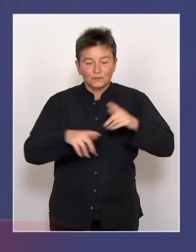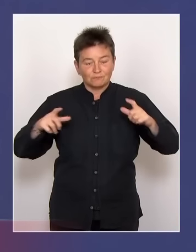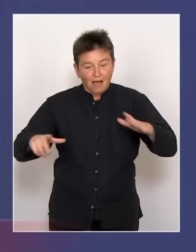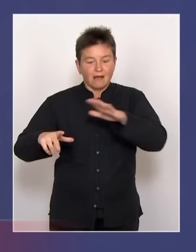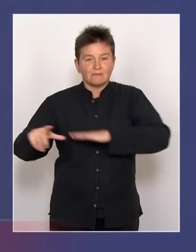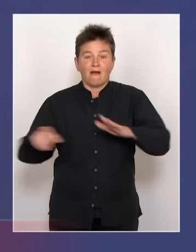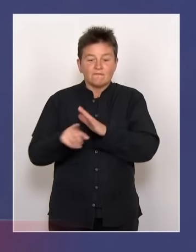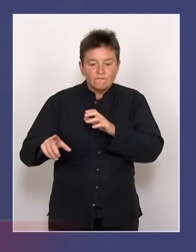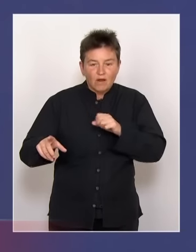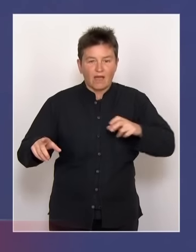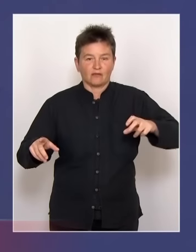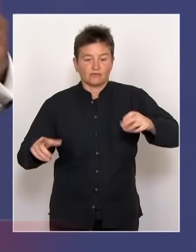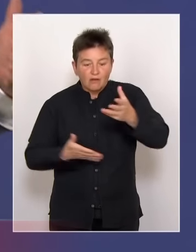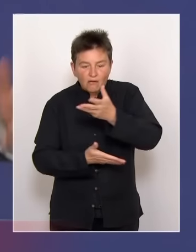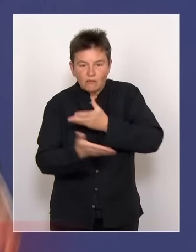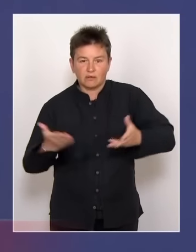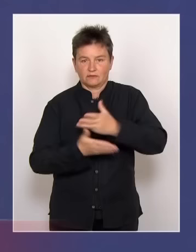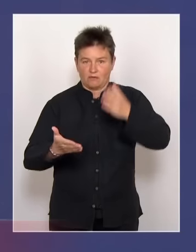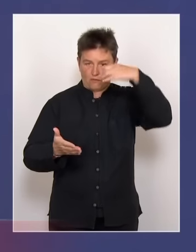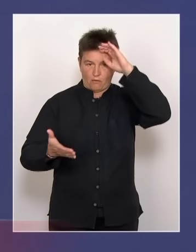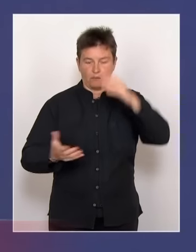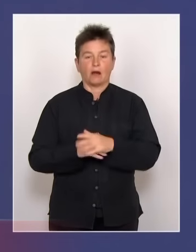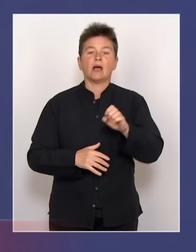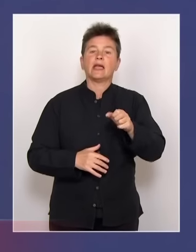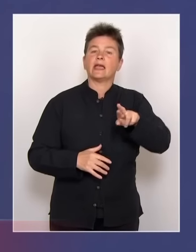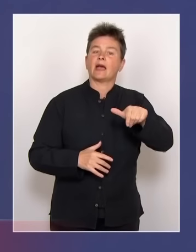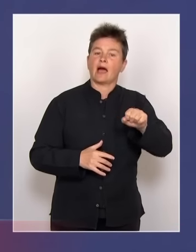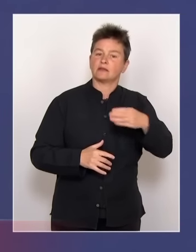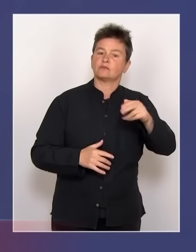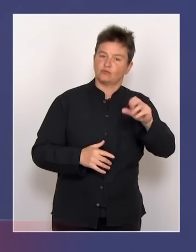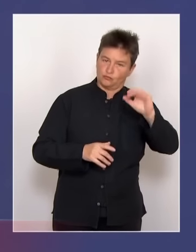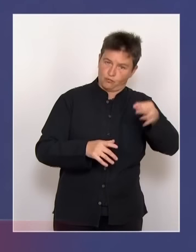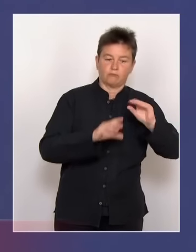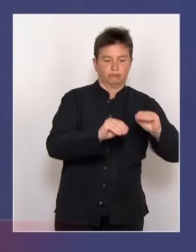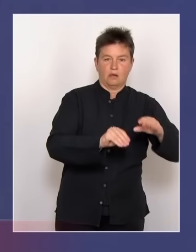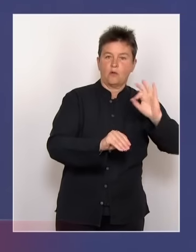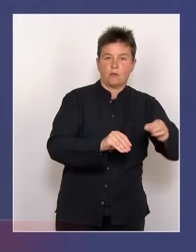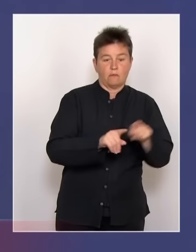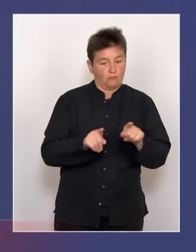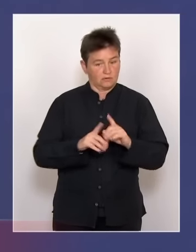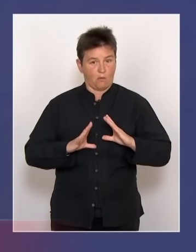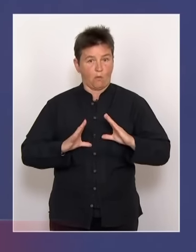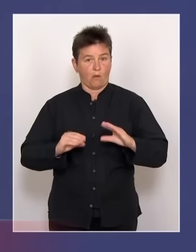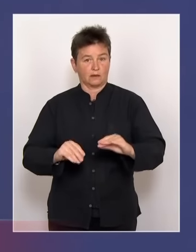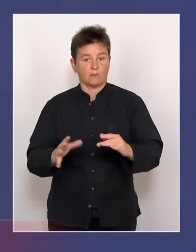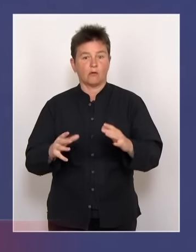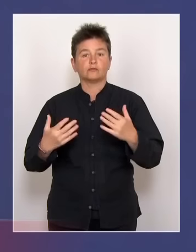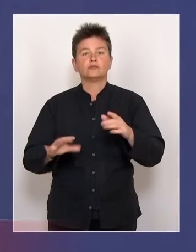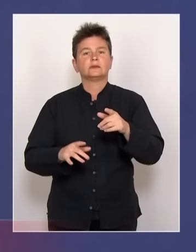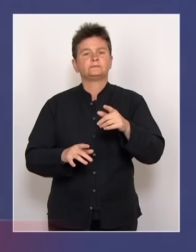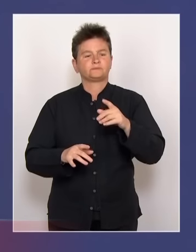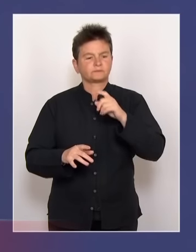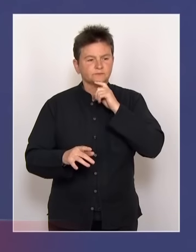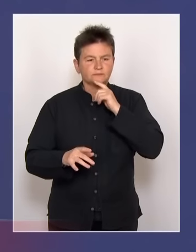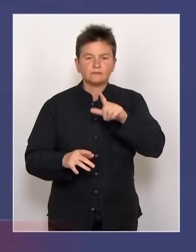voyager échanger alors au-delà de l'Erasmus et de l'Erasmus de l'apprentissage de manière très concrète comme l'a d'ailleurs très bien